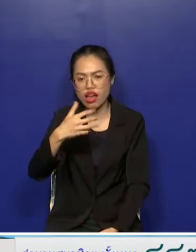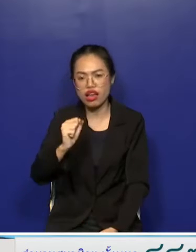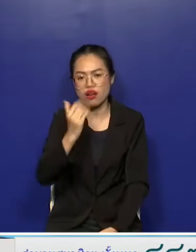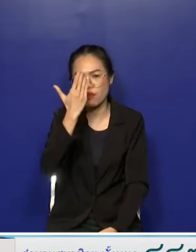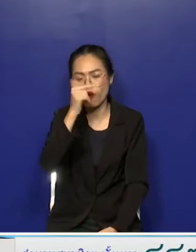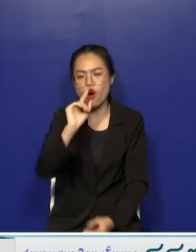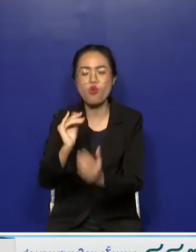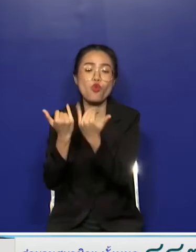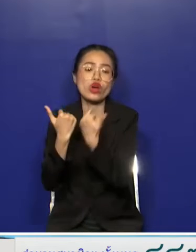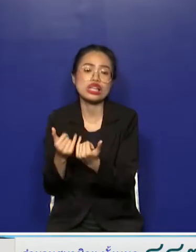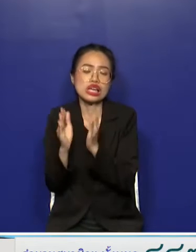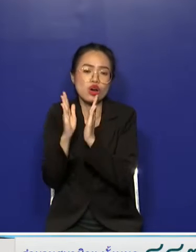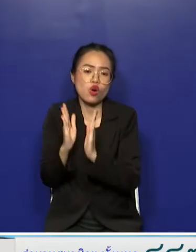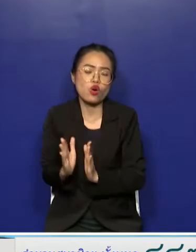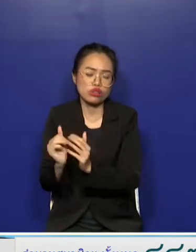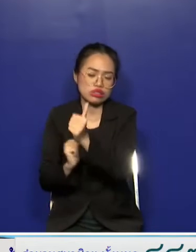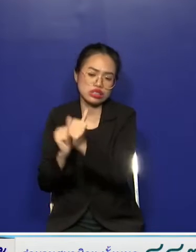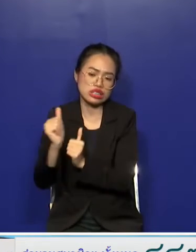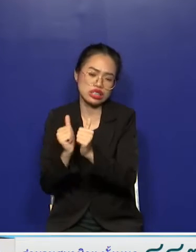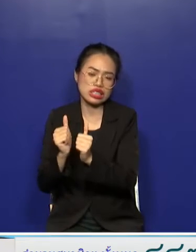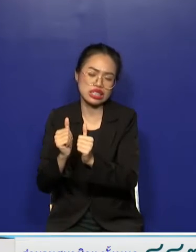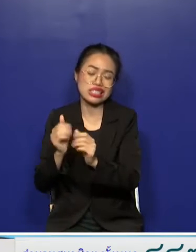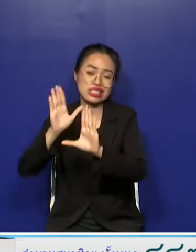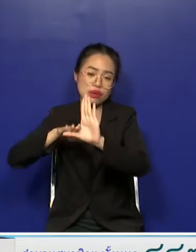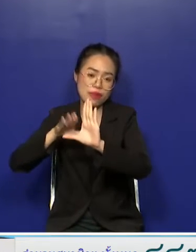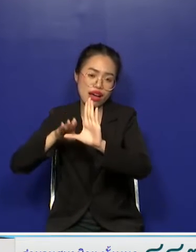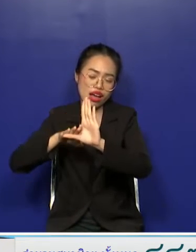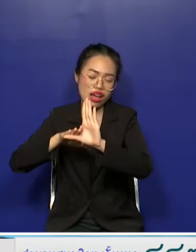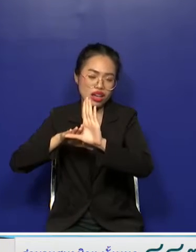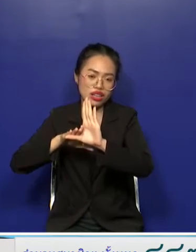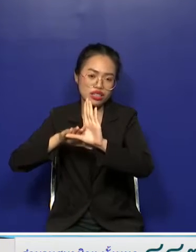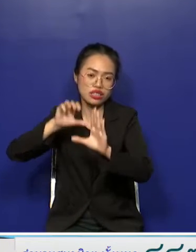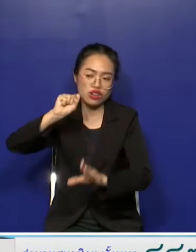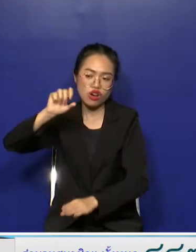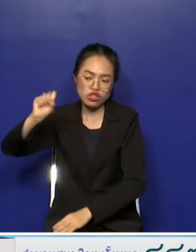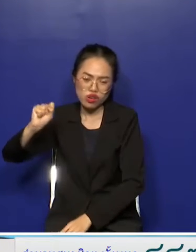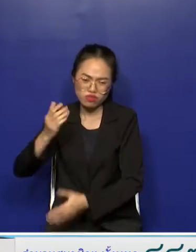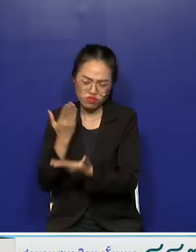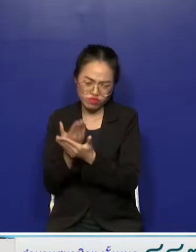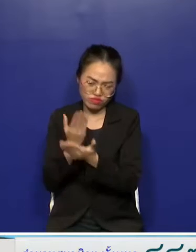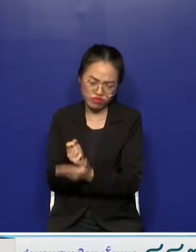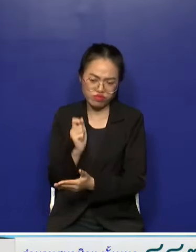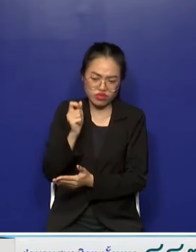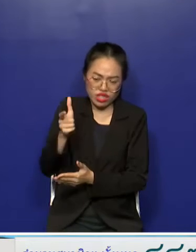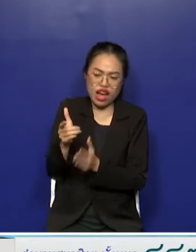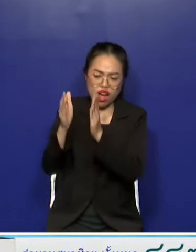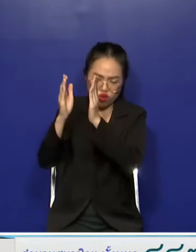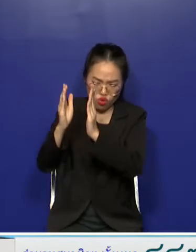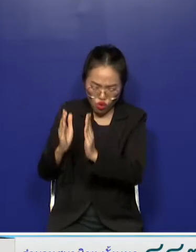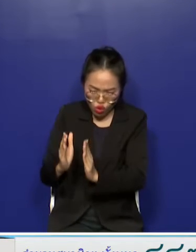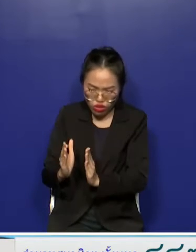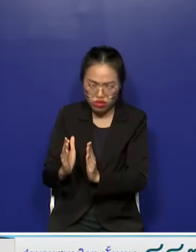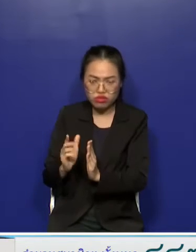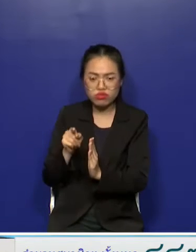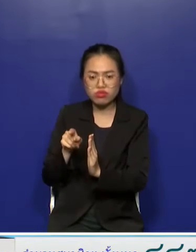วันนี้ผู้สมัทุกคนของทุก serves การเมืองจะต้จ้างคนมหาสาหมากแล้วกเปคาแ่จายท